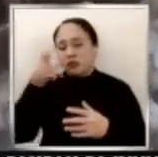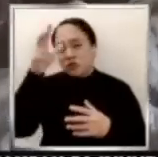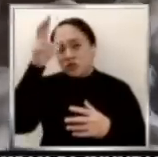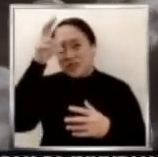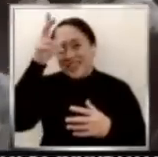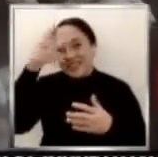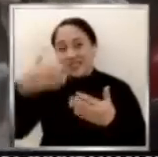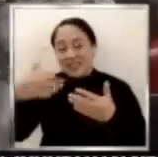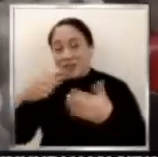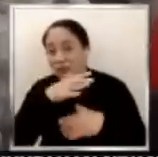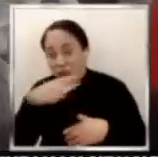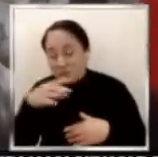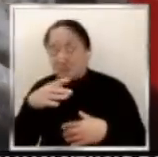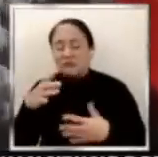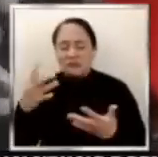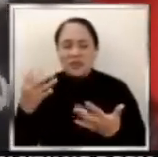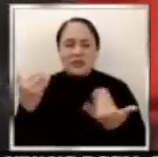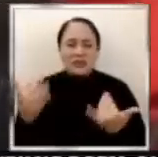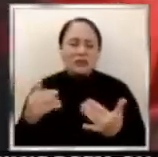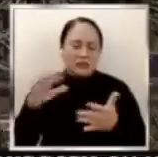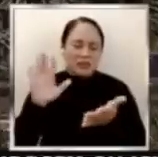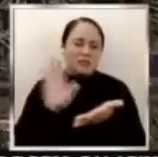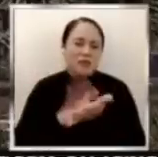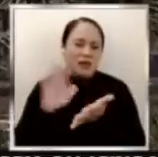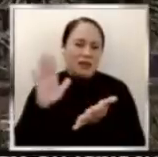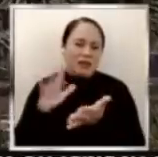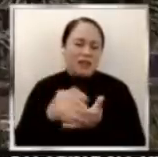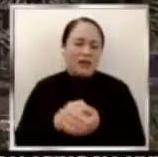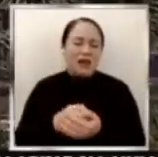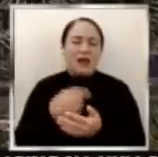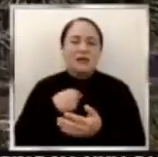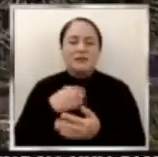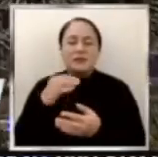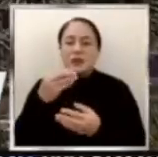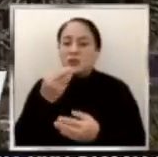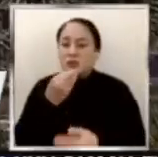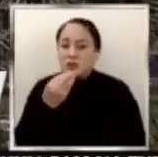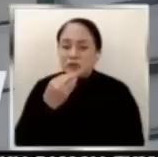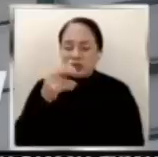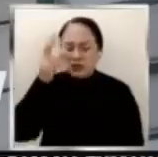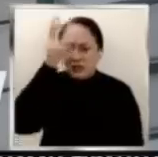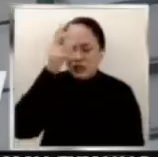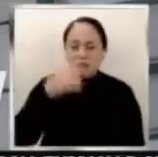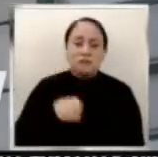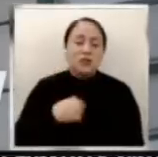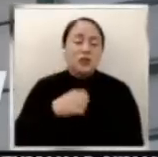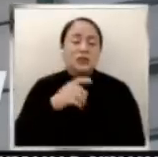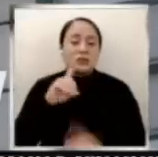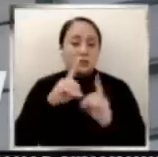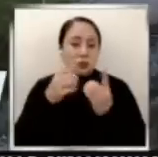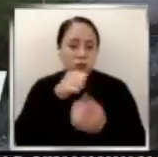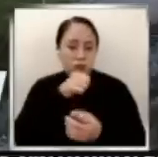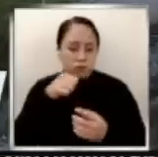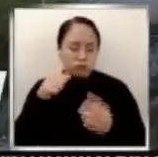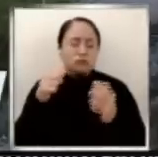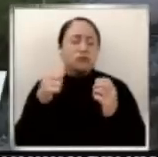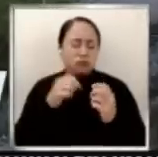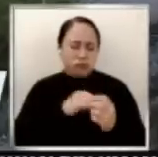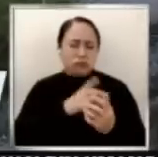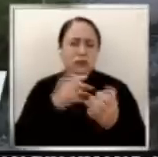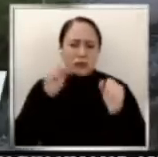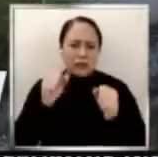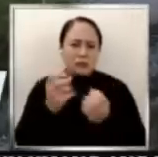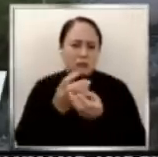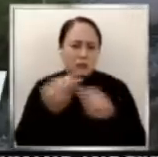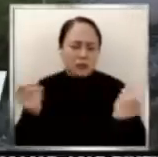ngayon naman, mahal pa rin yung presyo ng patoka. Kumpiyansa naman ng Department of Agriculture na kayang tugunan ng industriya ang epekto ng